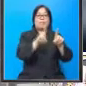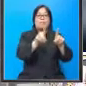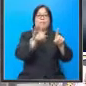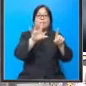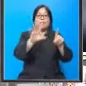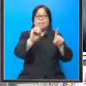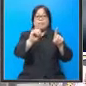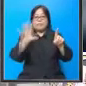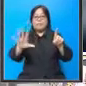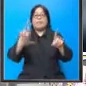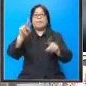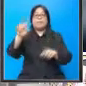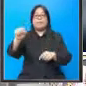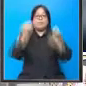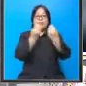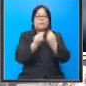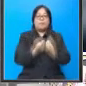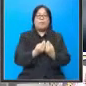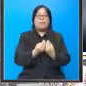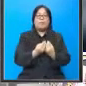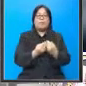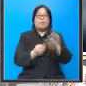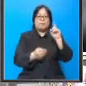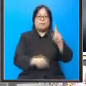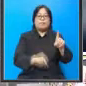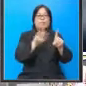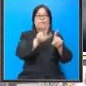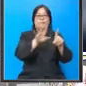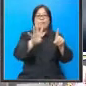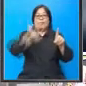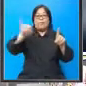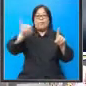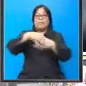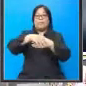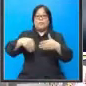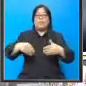1105 kec dengan nilai dagangan sebanyak